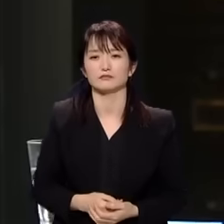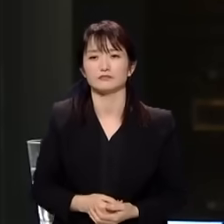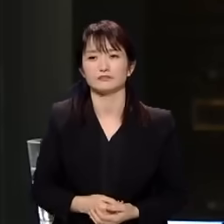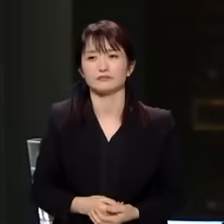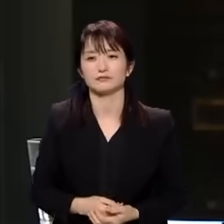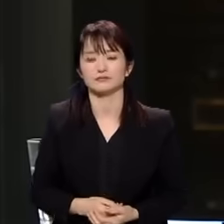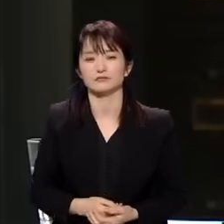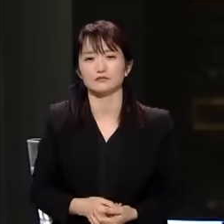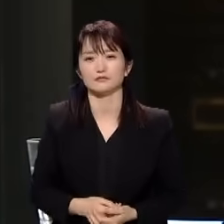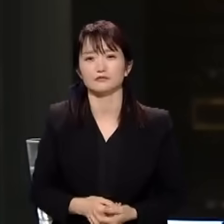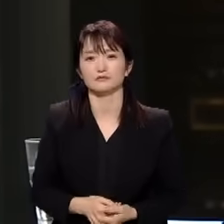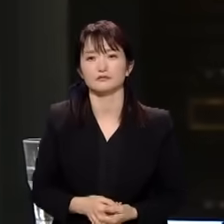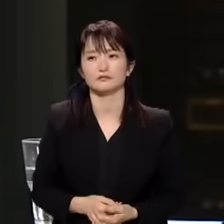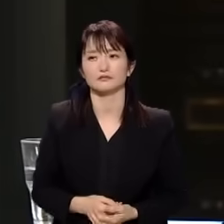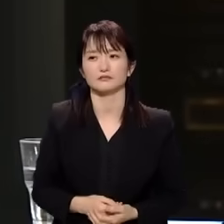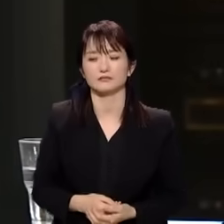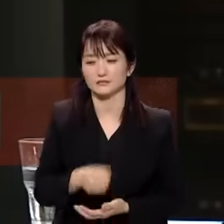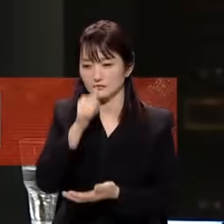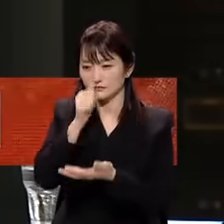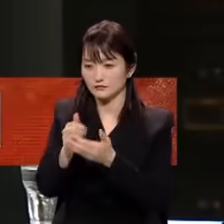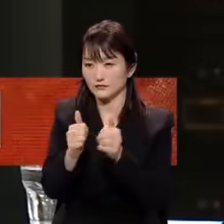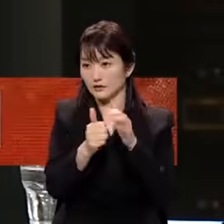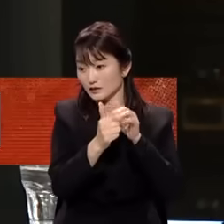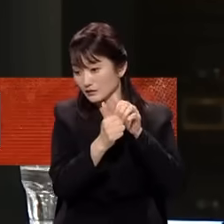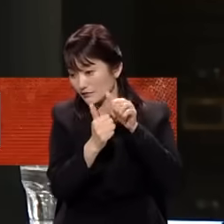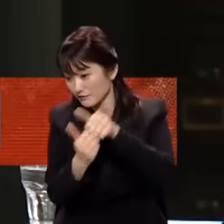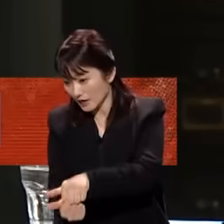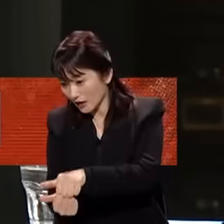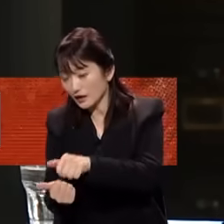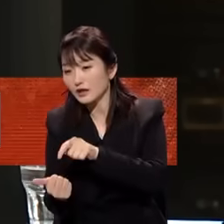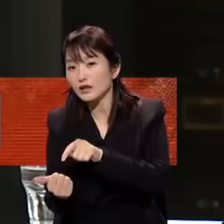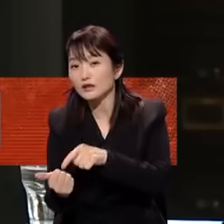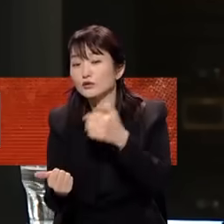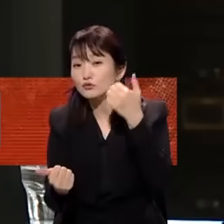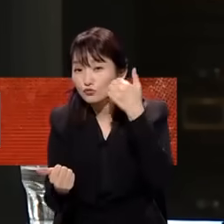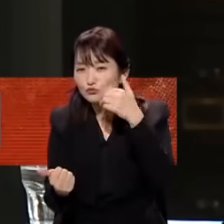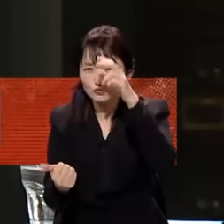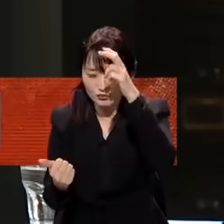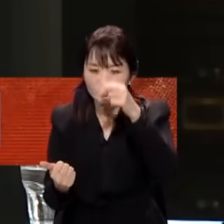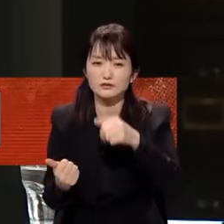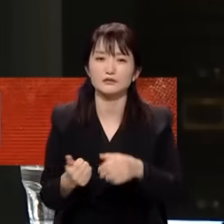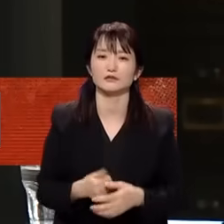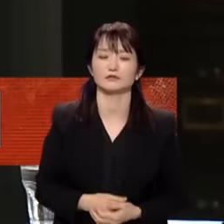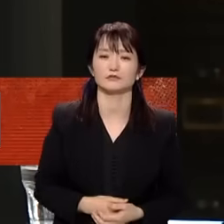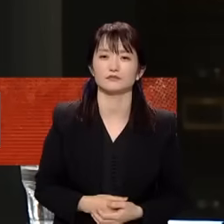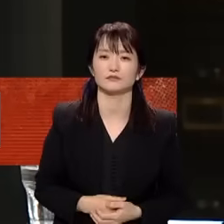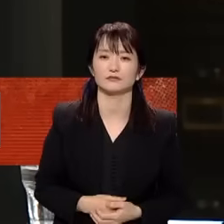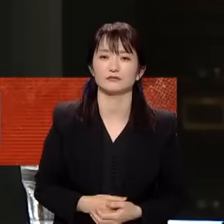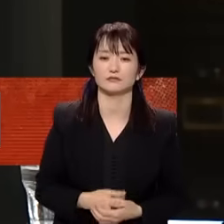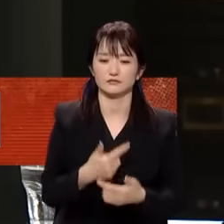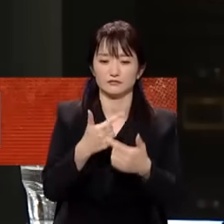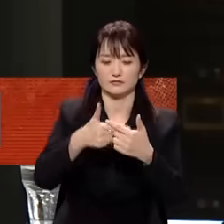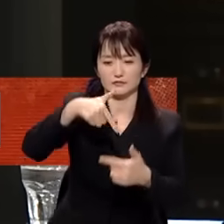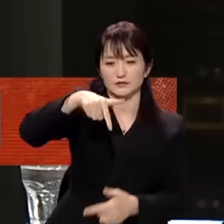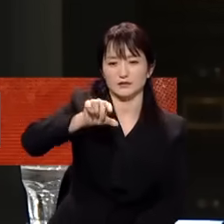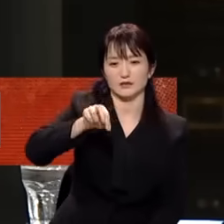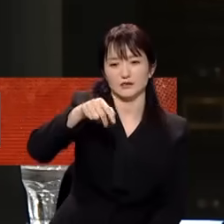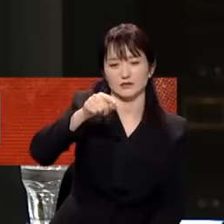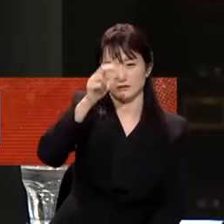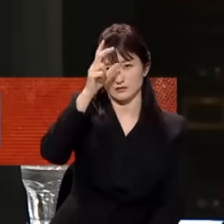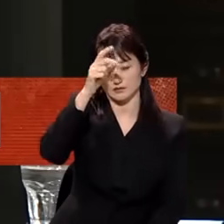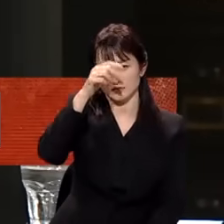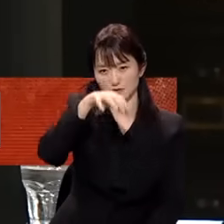저 범인을 제압한 건 또 경찰이었다고 합니다. 자, 아무튼 부산 강서경찰서에 이